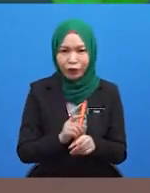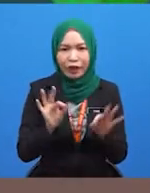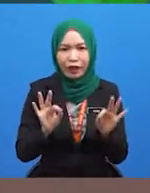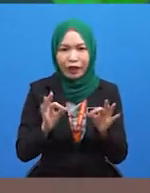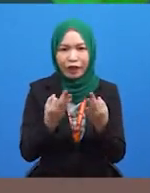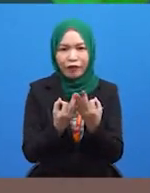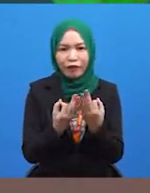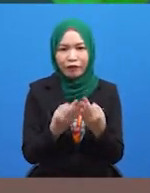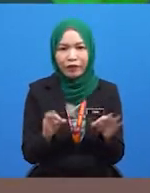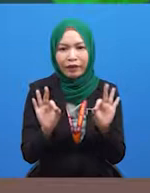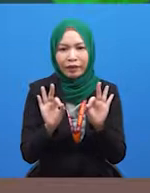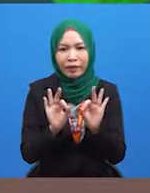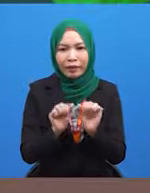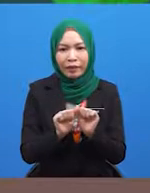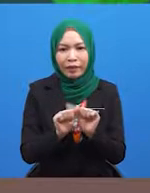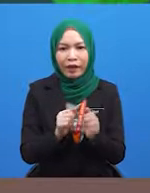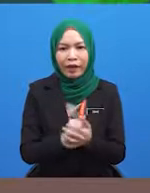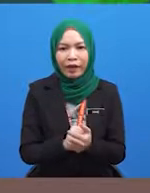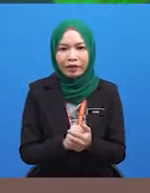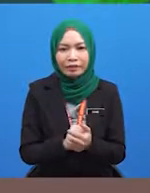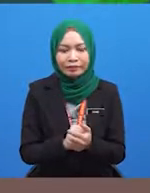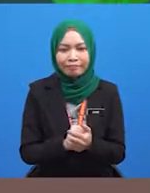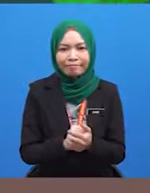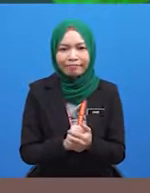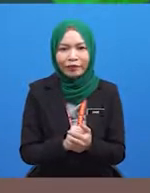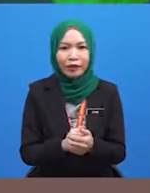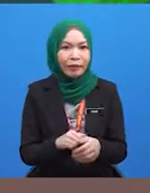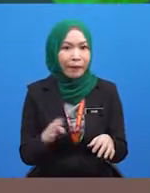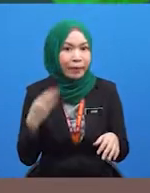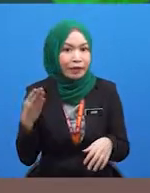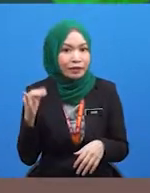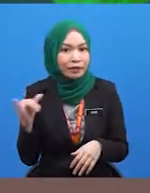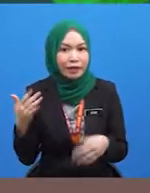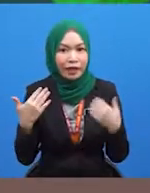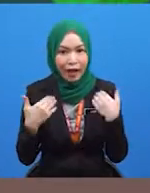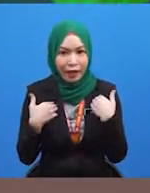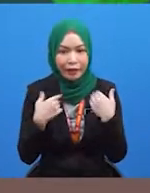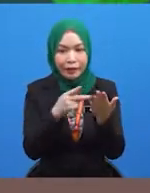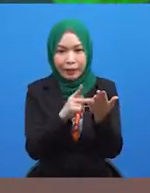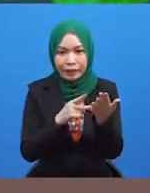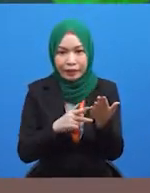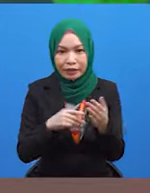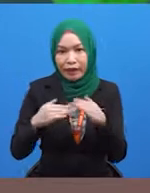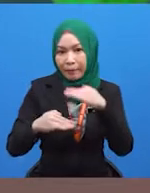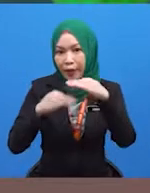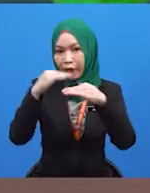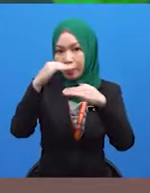Syarikat-syarikat besar memang ada jabatan penyelidikan dan pembangunan iaitu